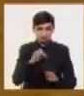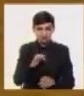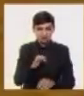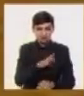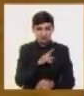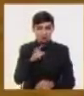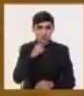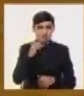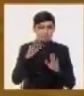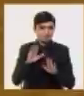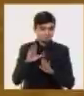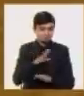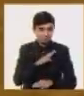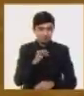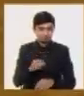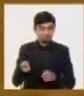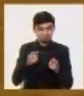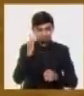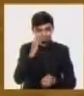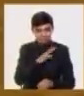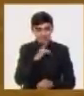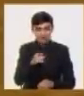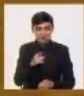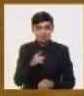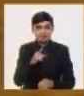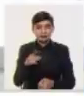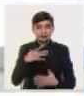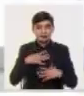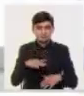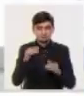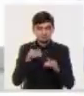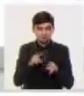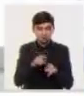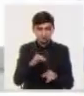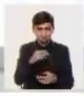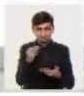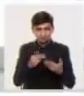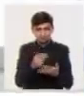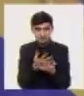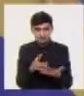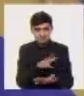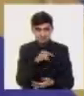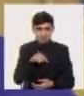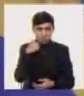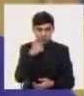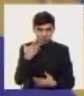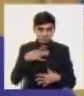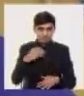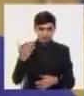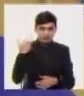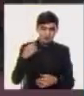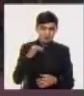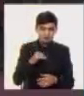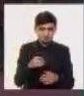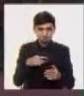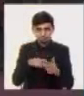находились в тот момент в России, и они не были доступны. Основная часть картин написана не в этом году, а раньше. Невозможно